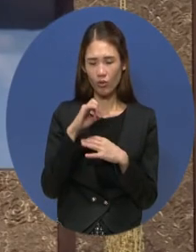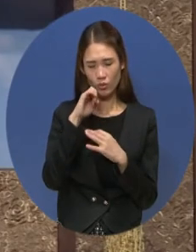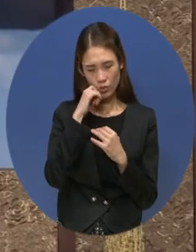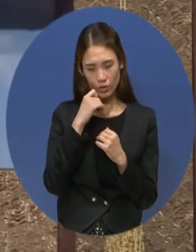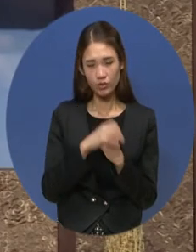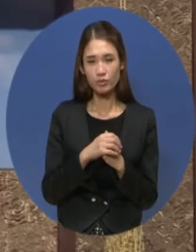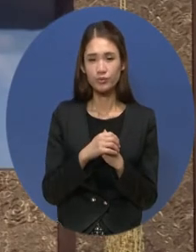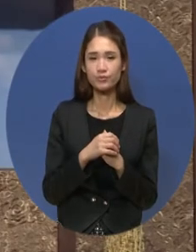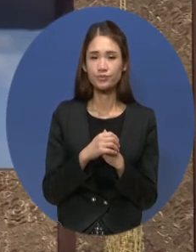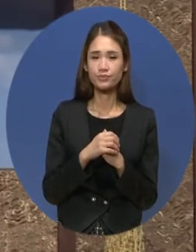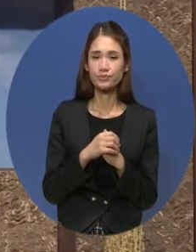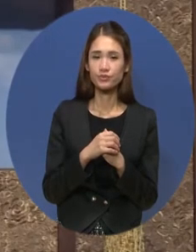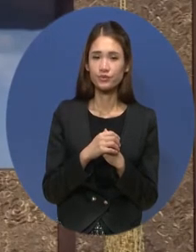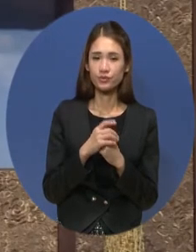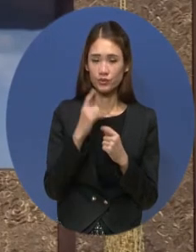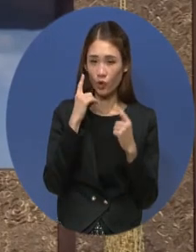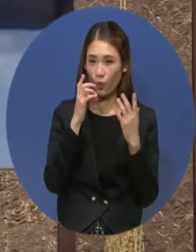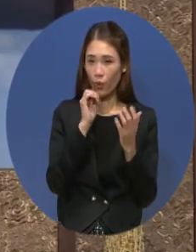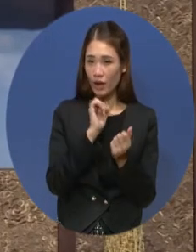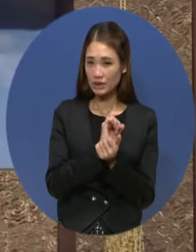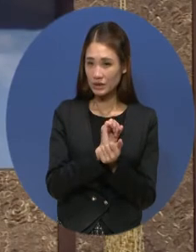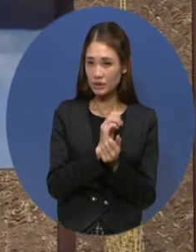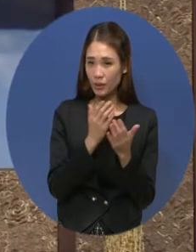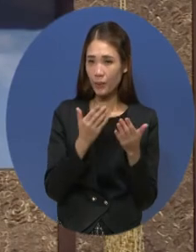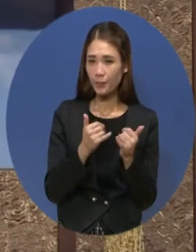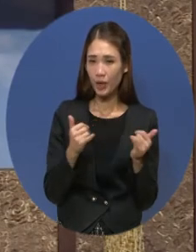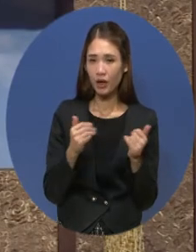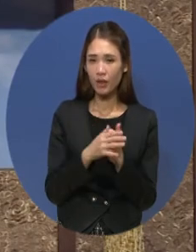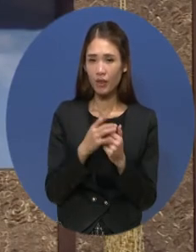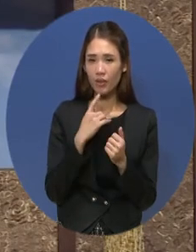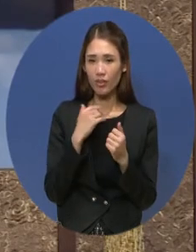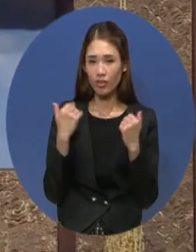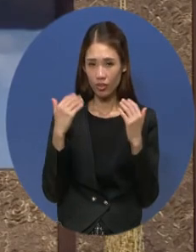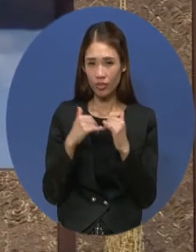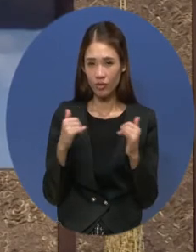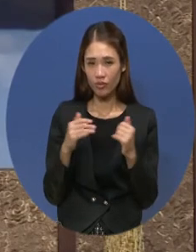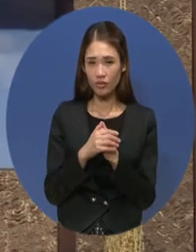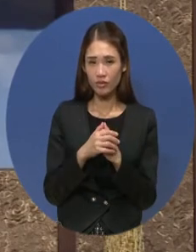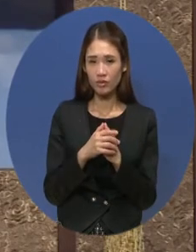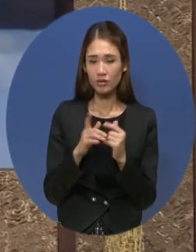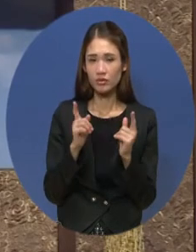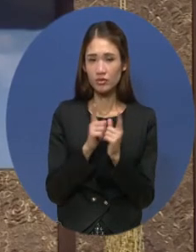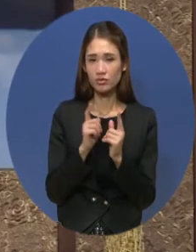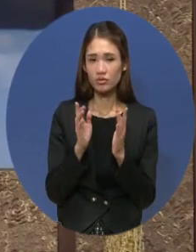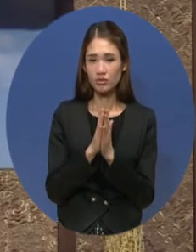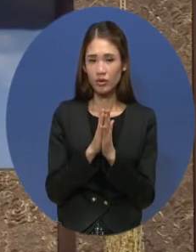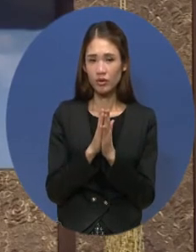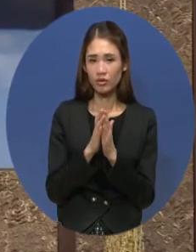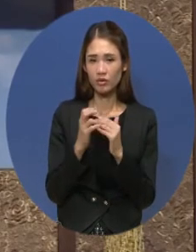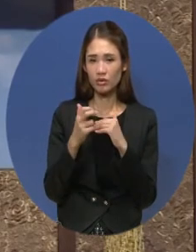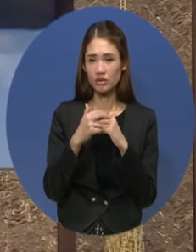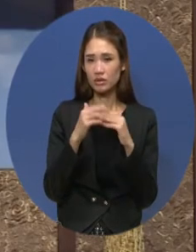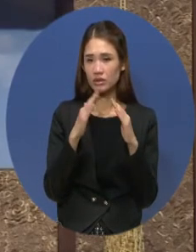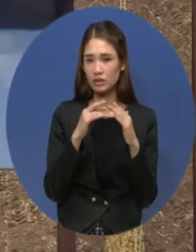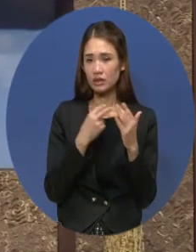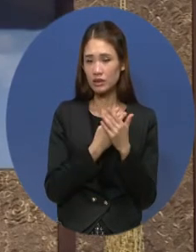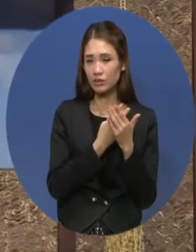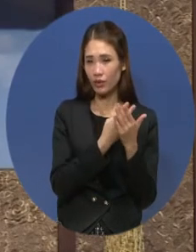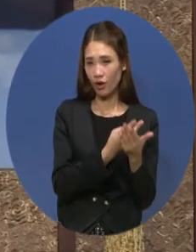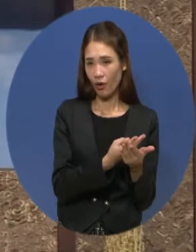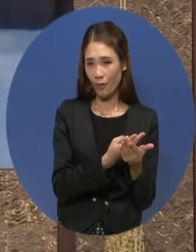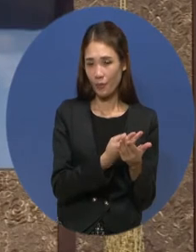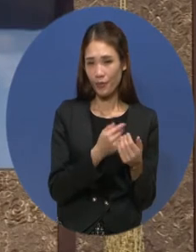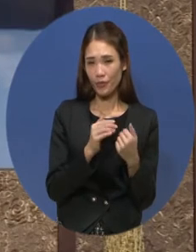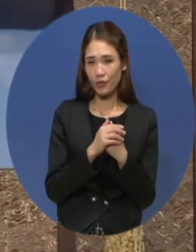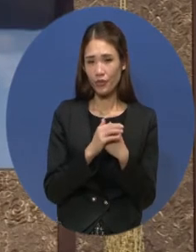있고 4 확진 받은 당사자 발달 성인 장애인 분은 실질적으로 이번